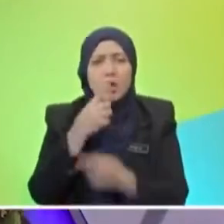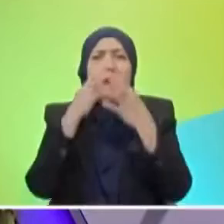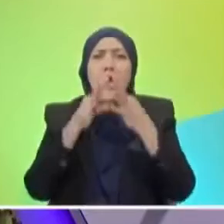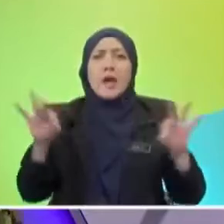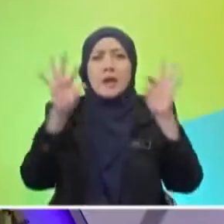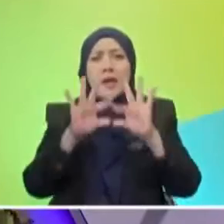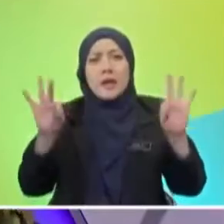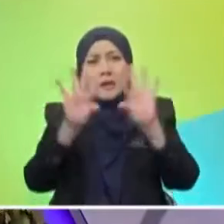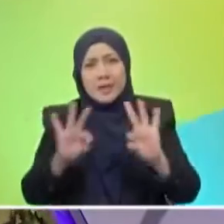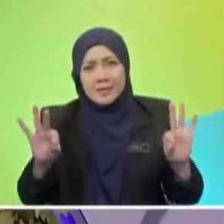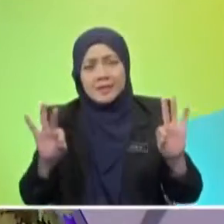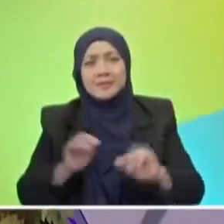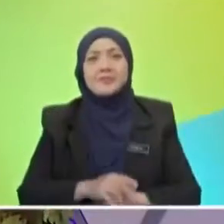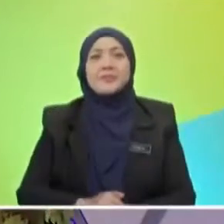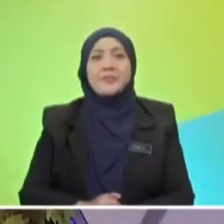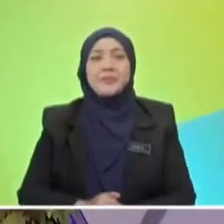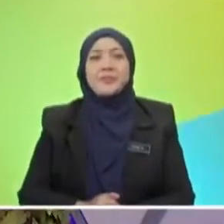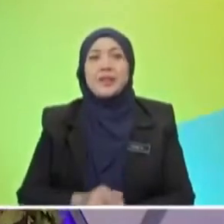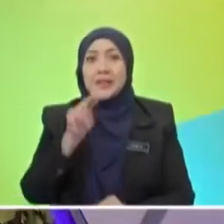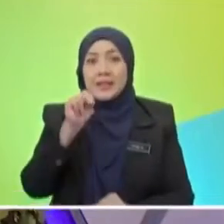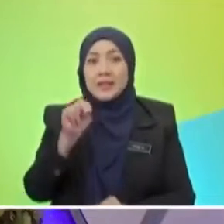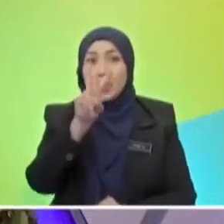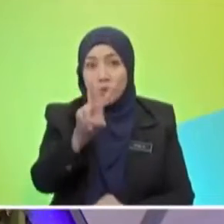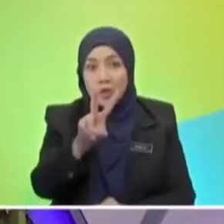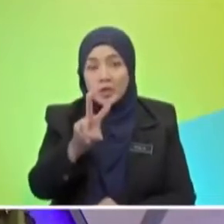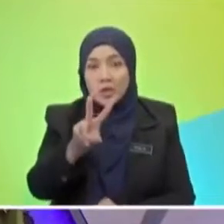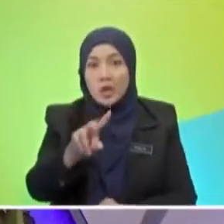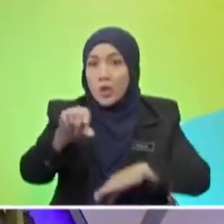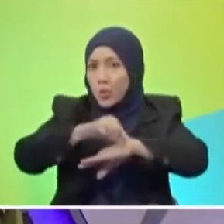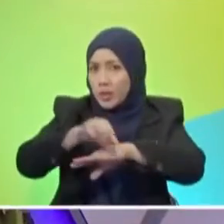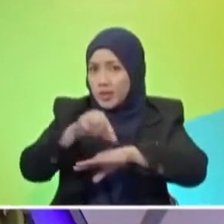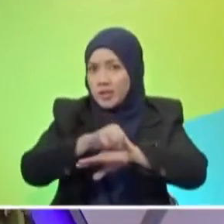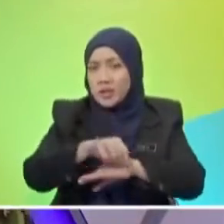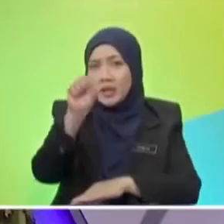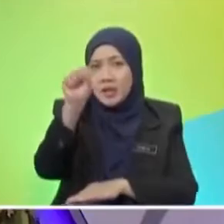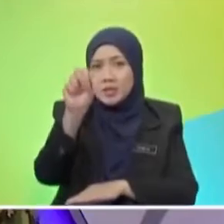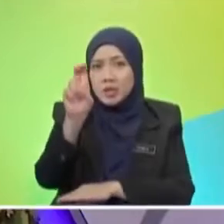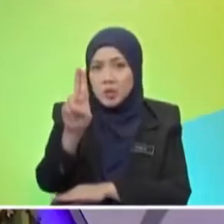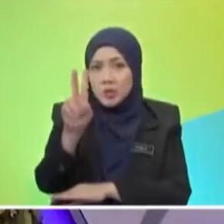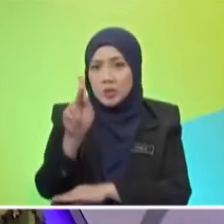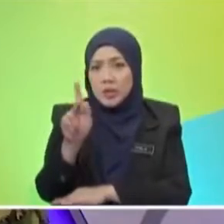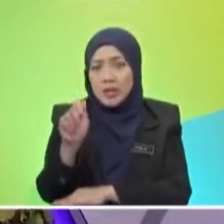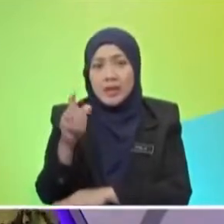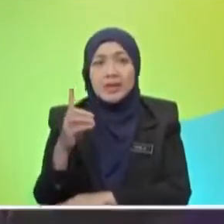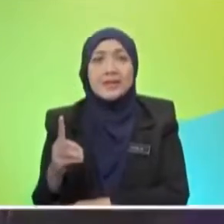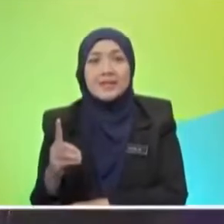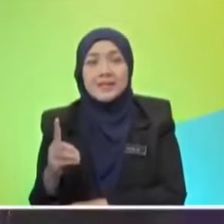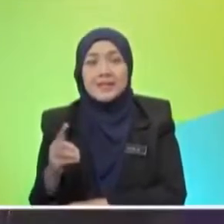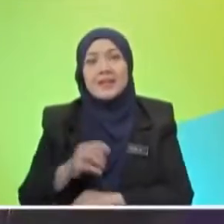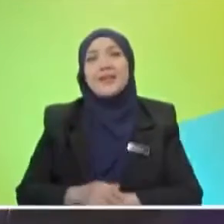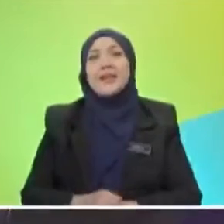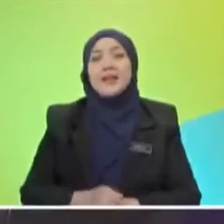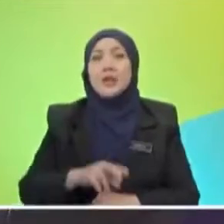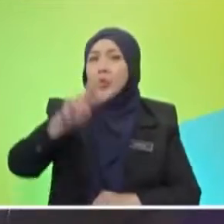Jadi, kaedah kedua, guna sukat. Supaya, untuk, kerana, agar dan dengan. Kedua-dua